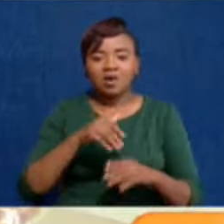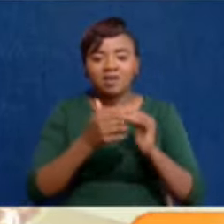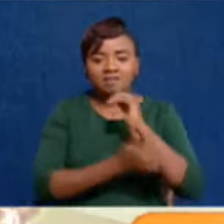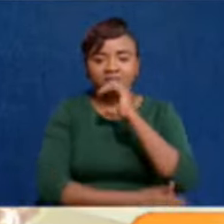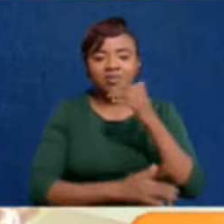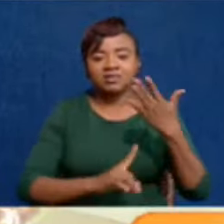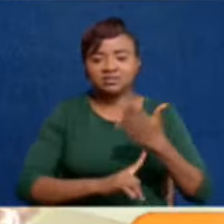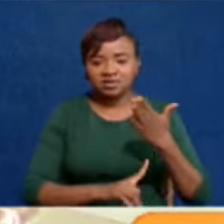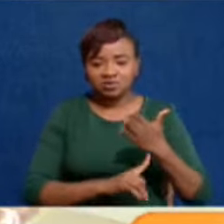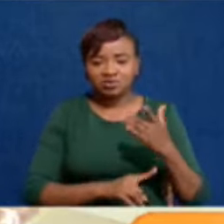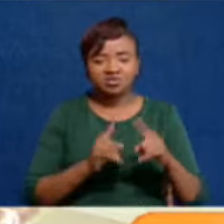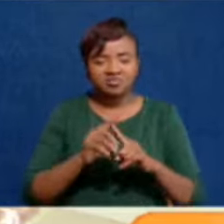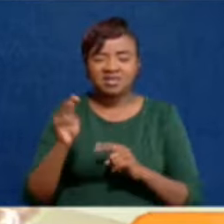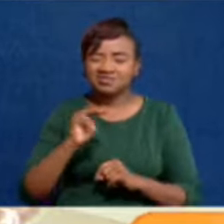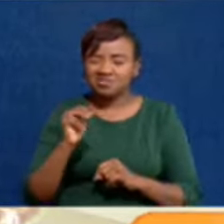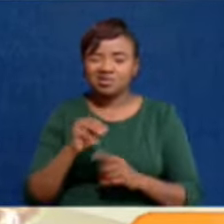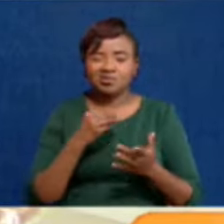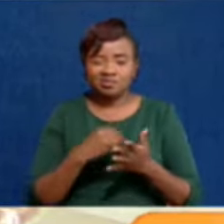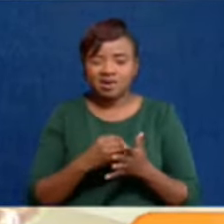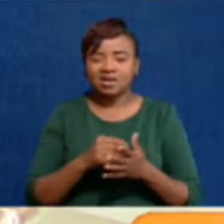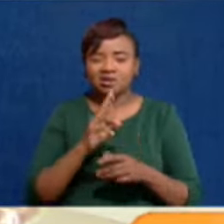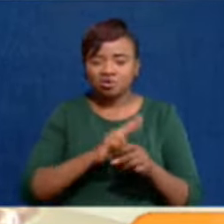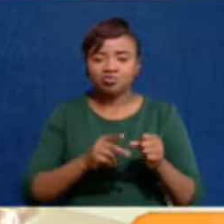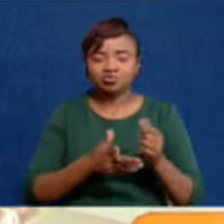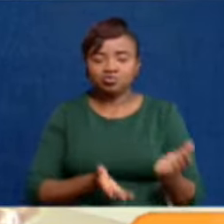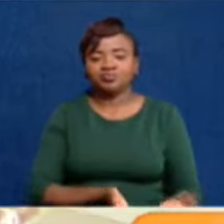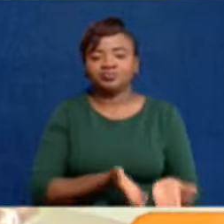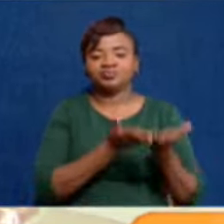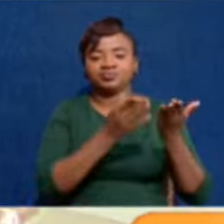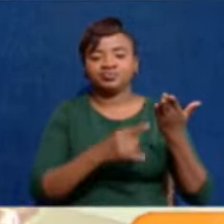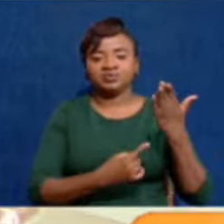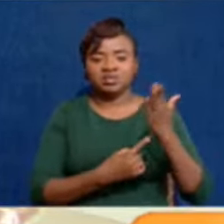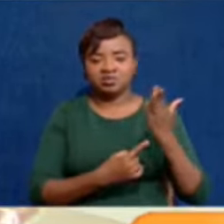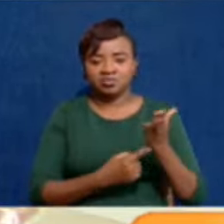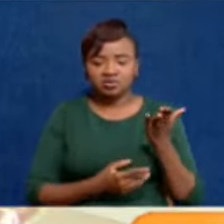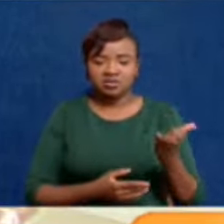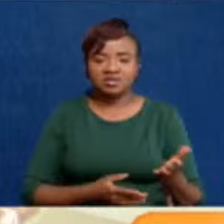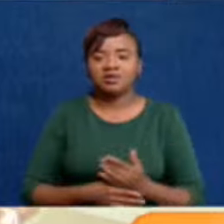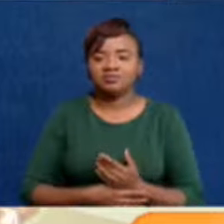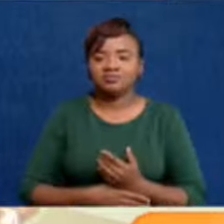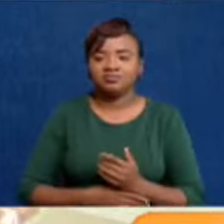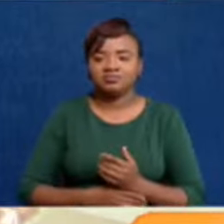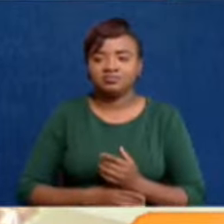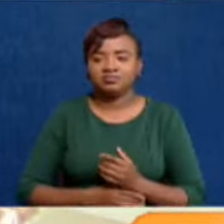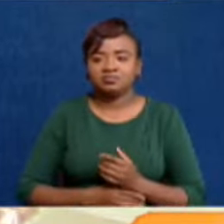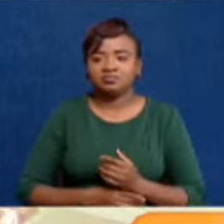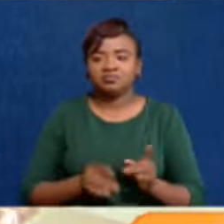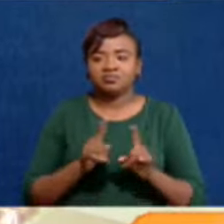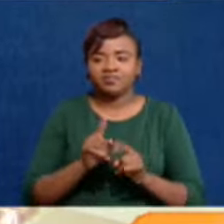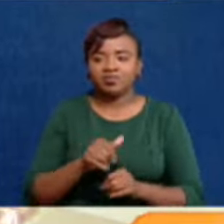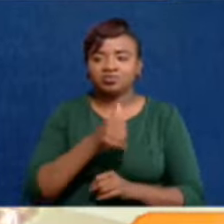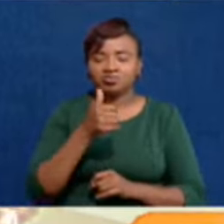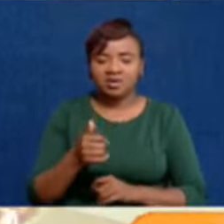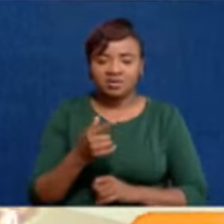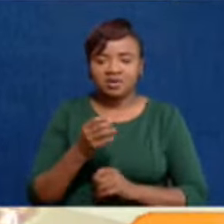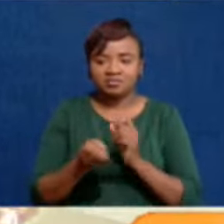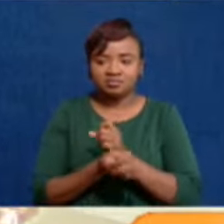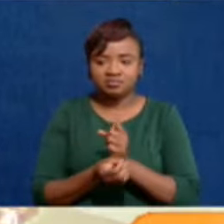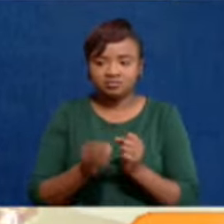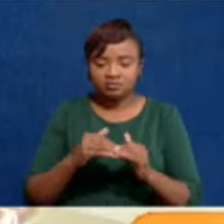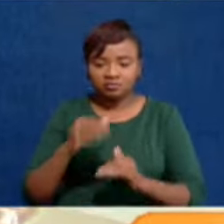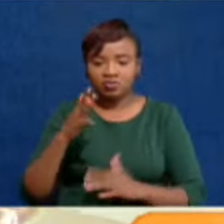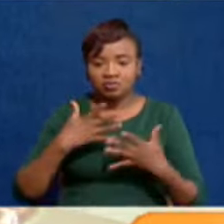licha mamilioni ya pesa kutumiwa kuboresha teknolojia ya chama hicho cha polisi. Na kama Franklin Wala anavyoarifu,